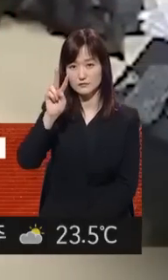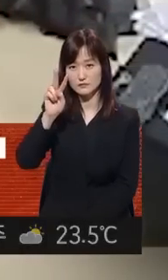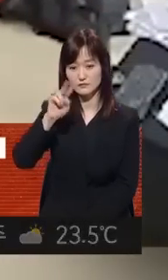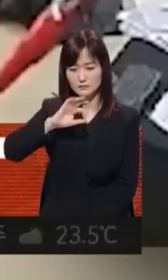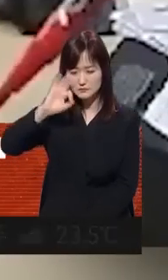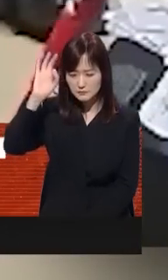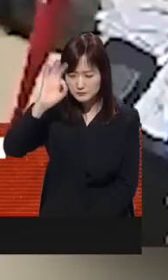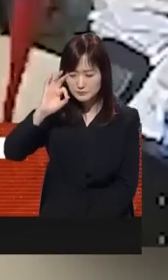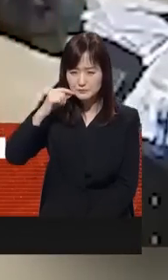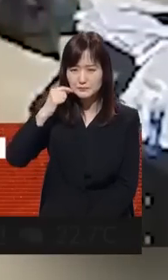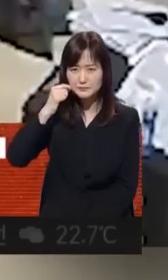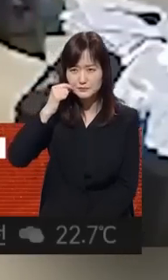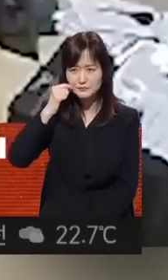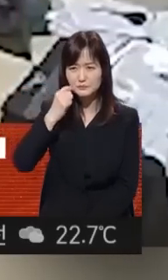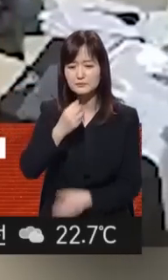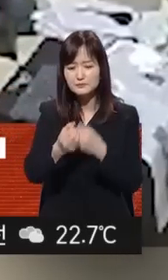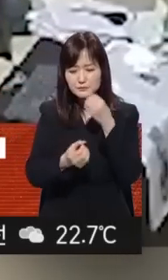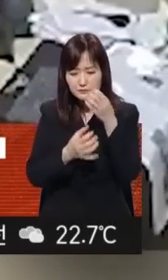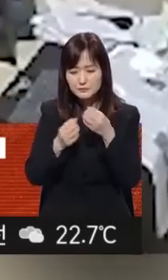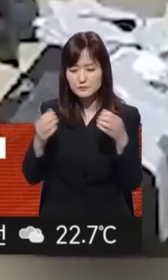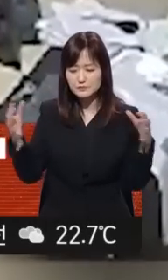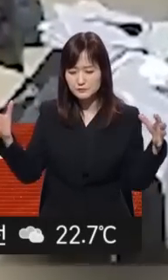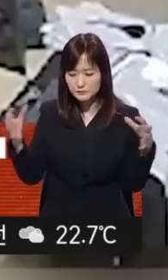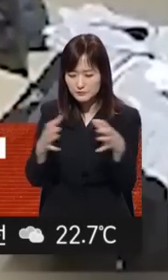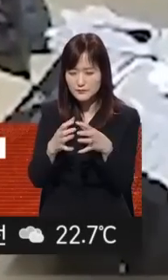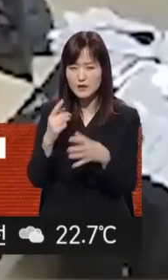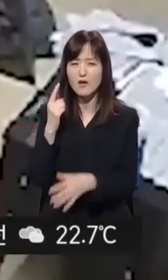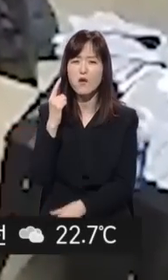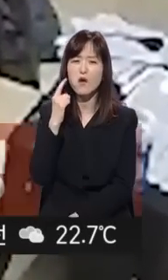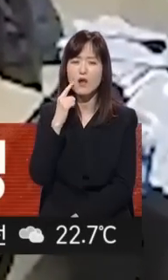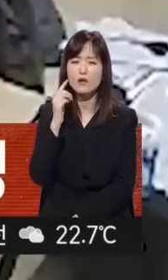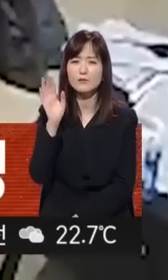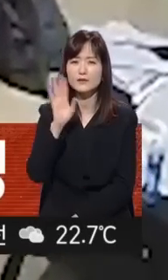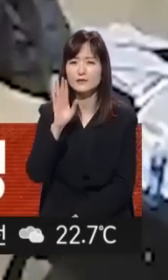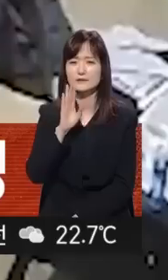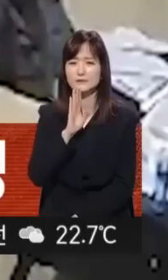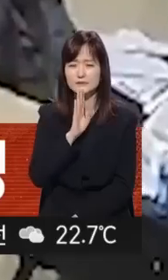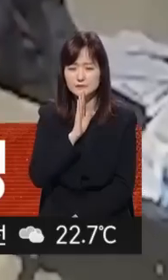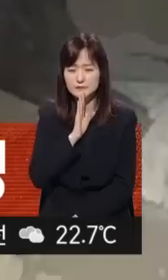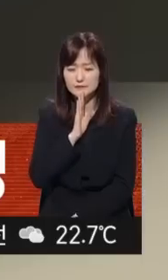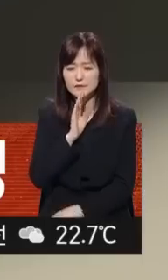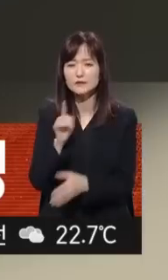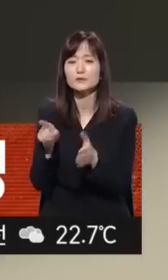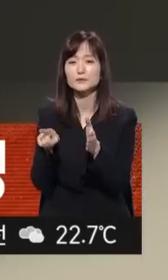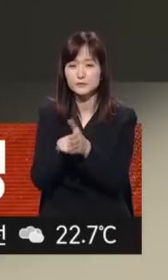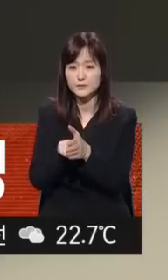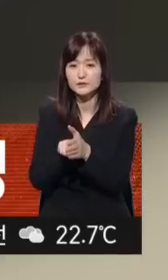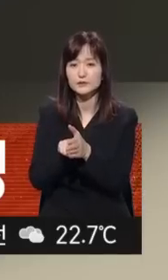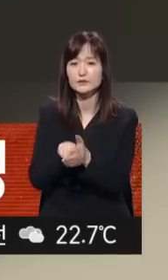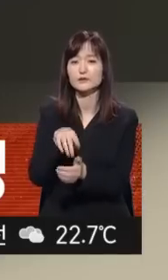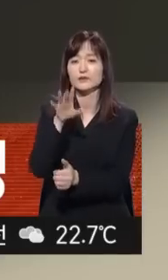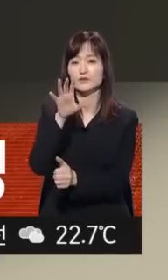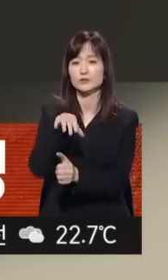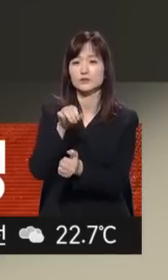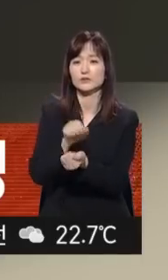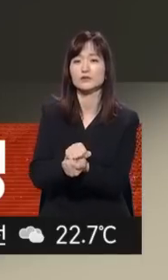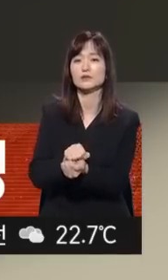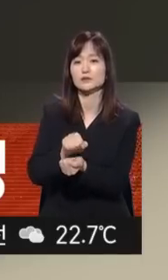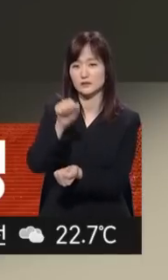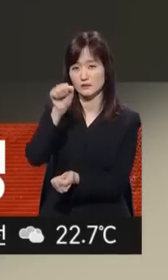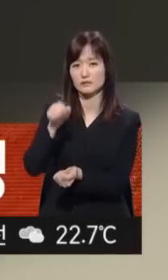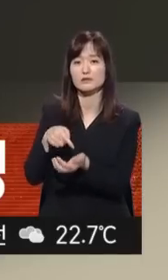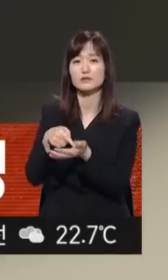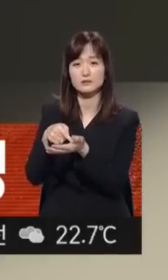자체를 못했지만 진술들을 합쳐 보니까 뭐 거짓말일 가능성보다는 심리상이 높다고 생각해서 구속영장을 신청을 했습니다